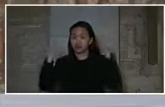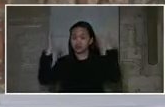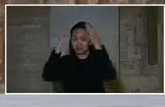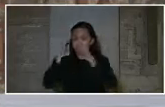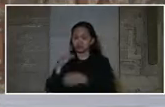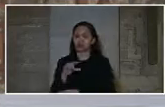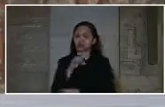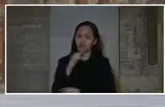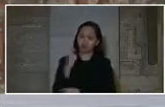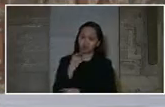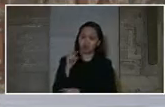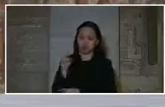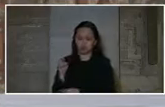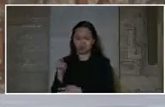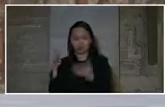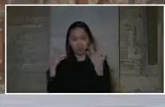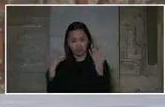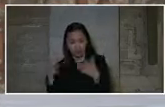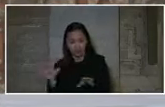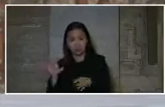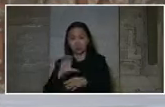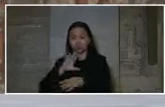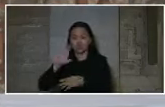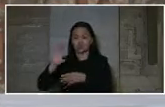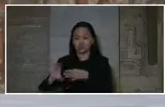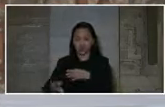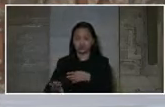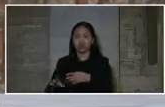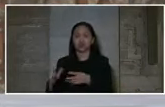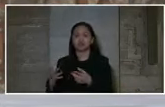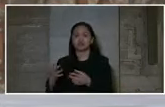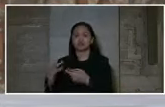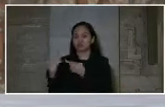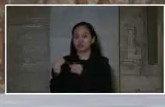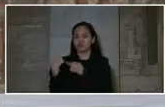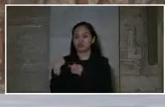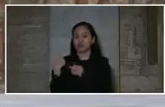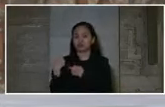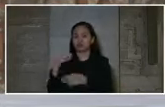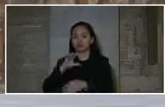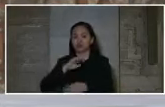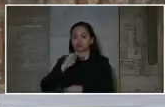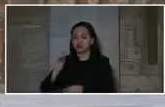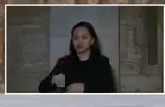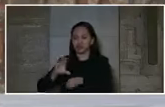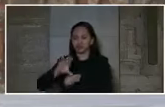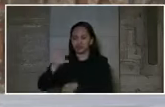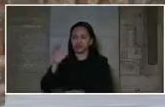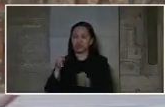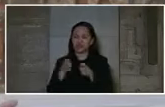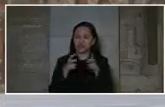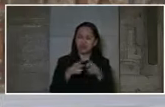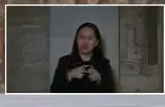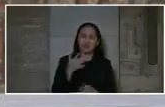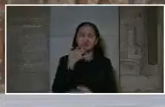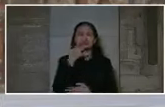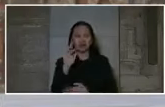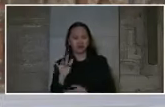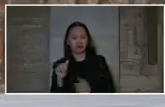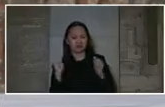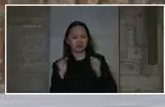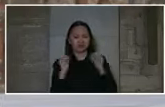Father, tapos na ang termino mo sa katedral. Kahit na masarap dito, kahit aircon